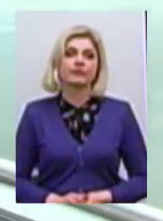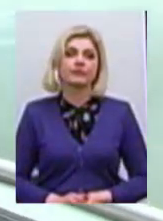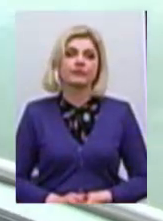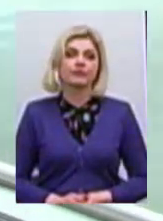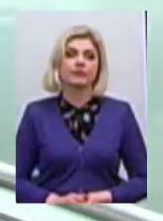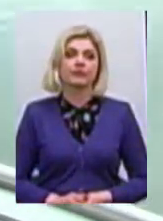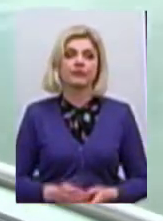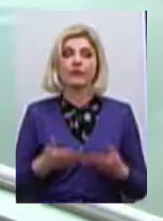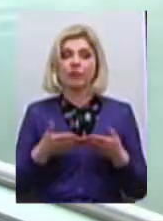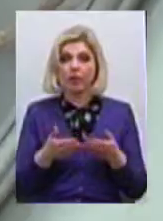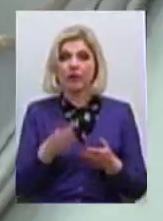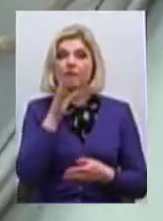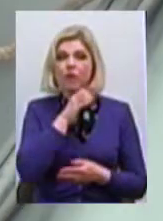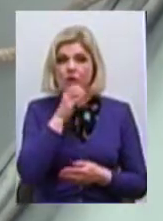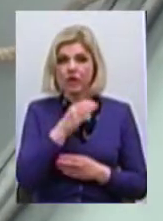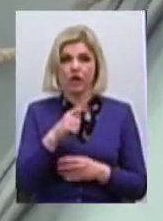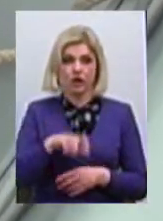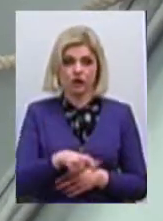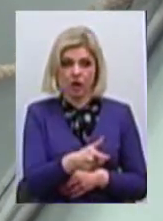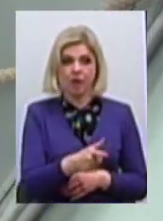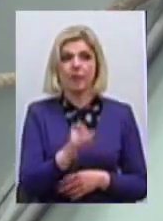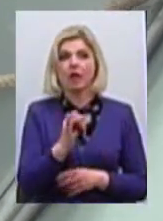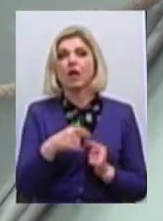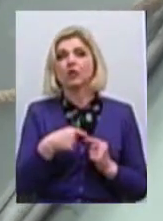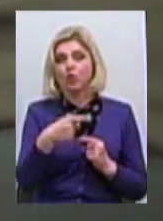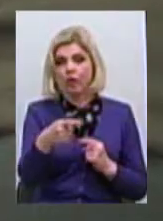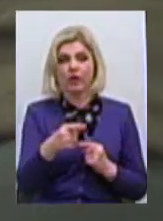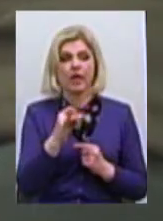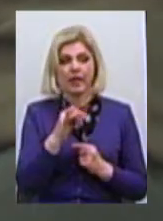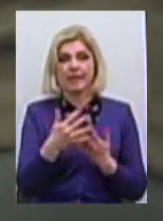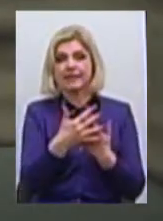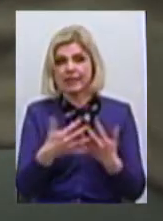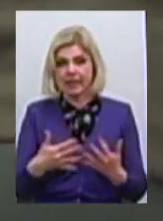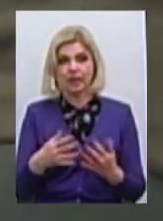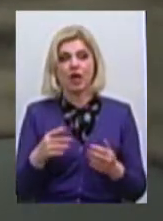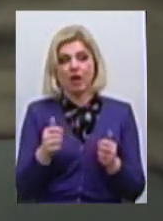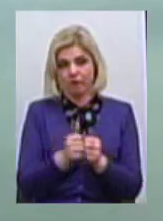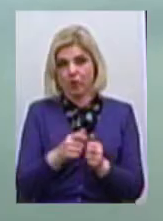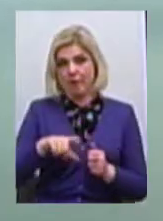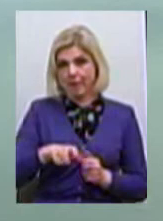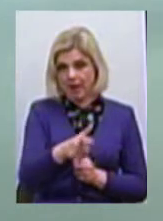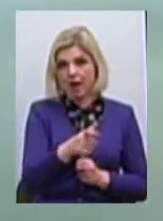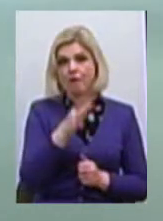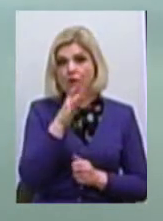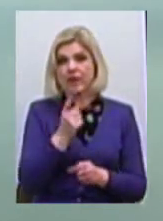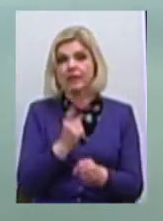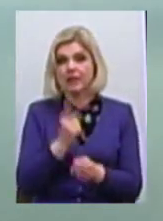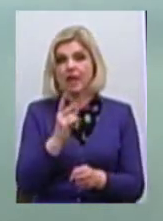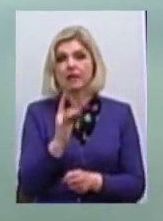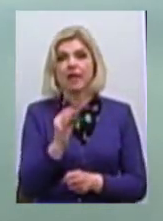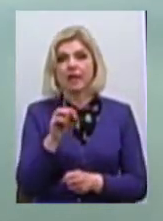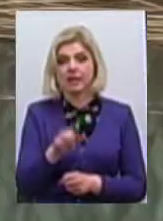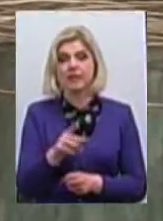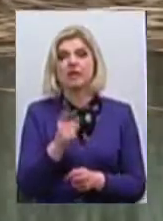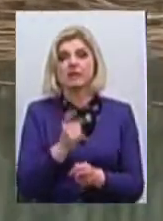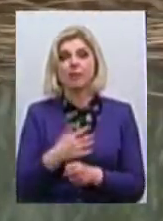Трав, а саме кішка з гачками, виявляє як повздовжні, так і сітки, що стоять поперек берегу. В період нересту та заборони